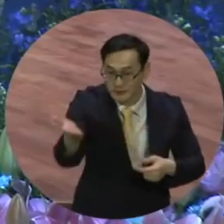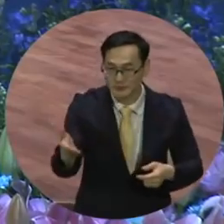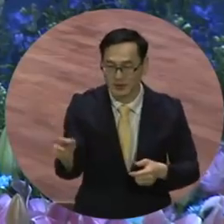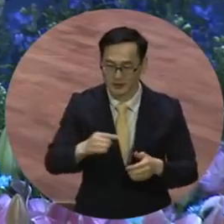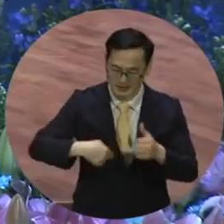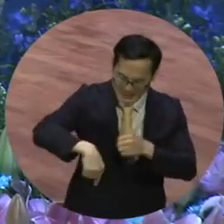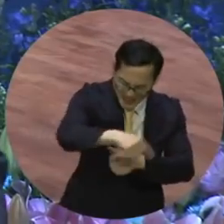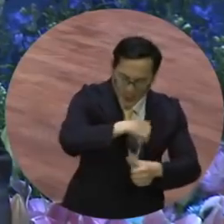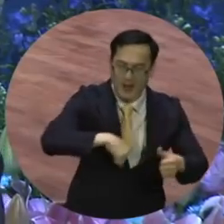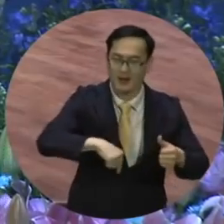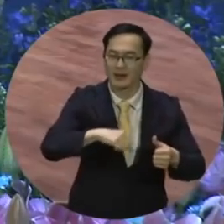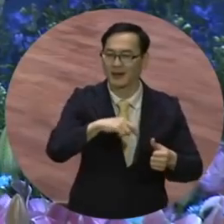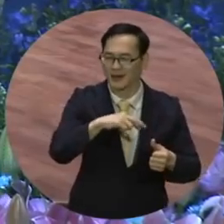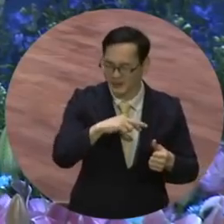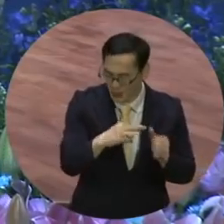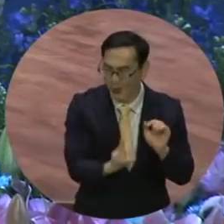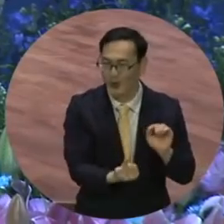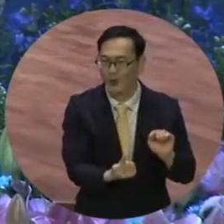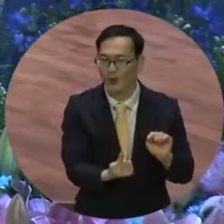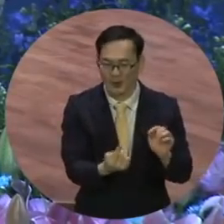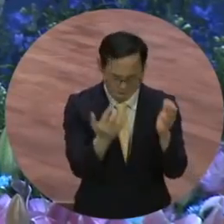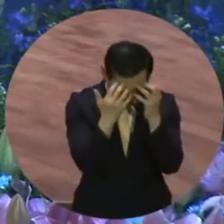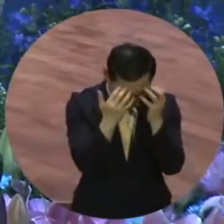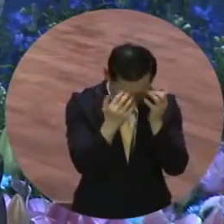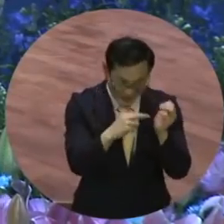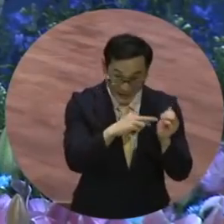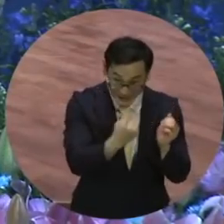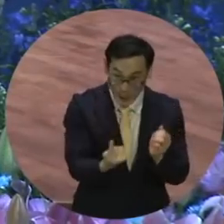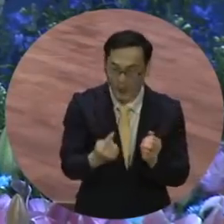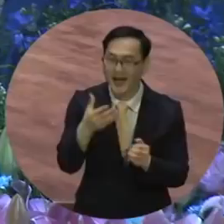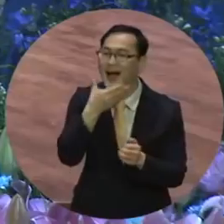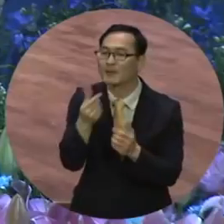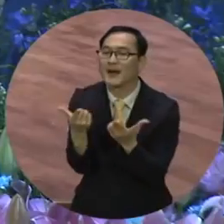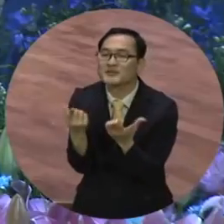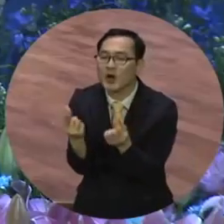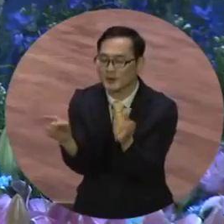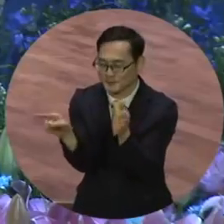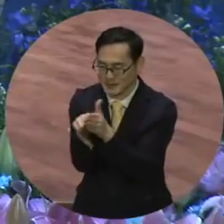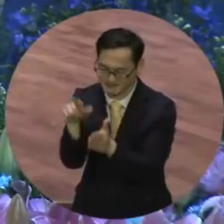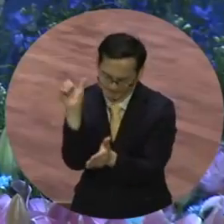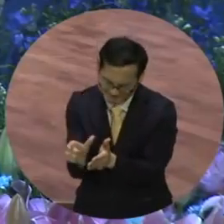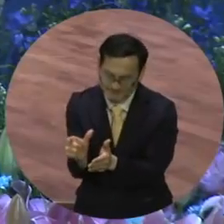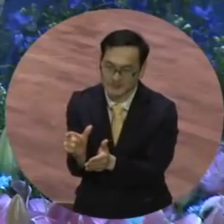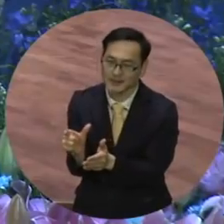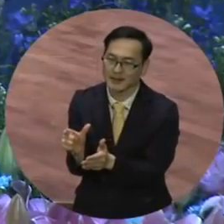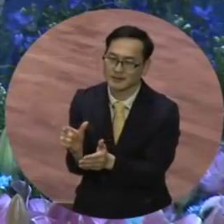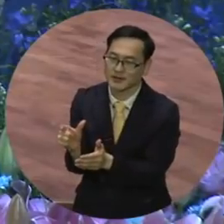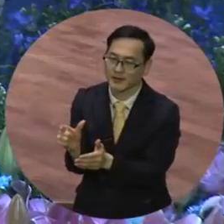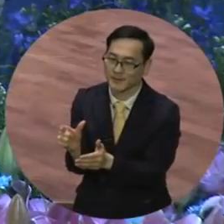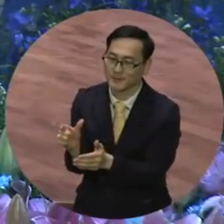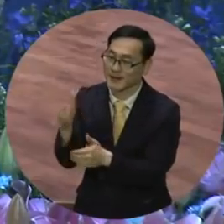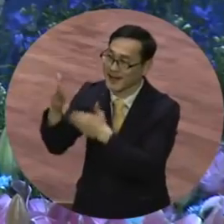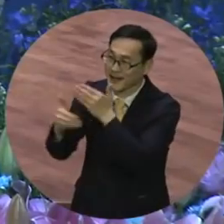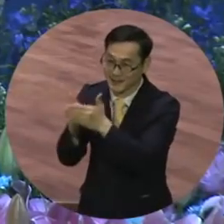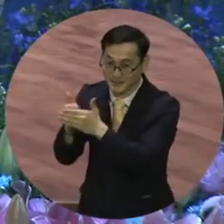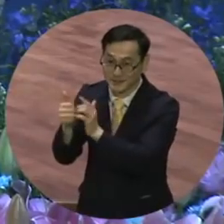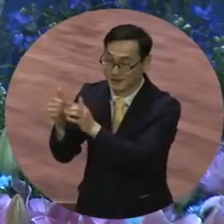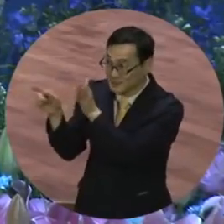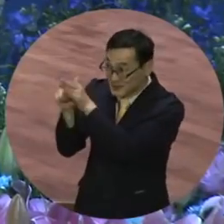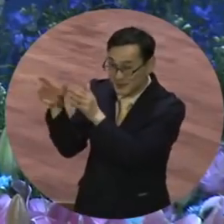속에서도 아브라함처럼 더욱 믿음이 견고해져서 참된 승리자가 다 되시기를 주님으로